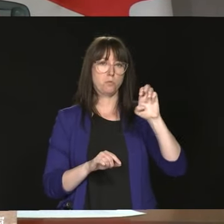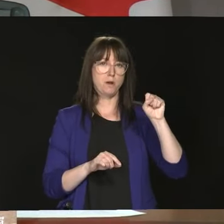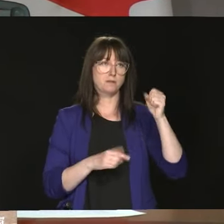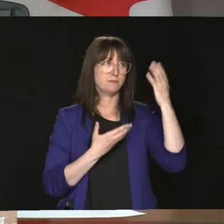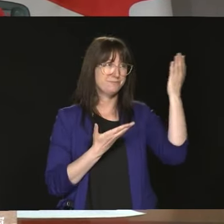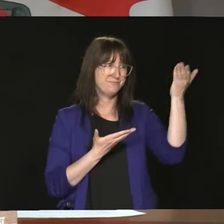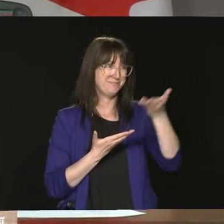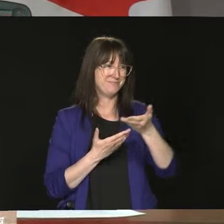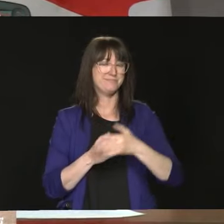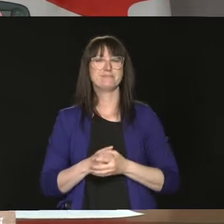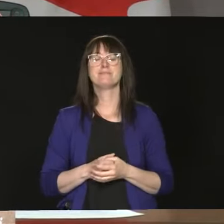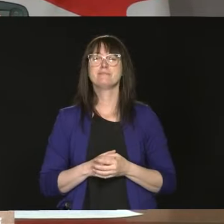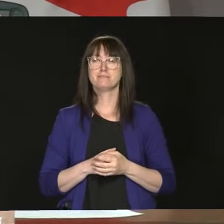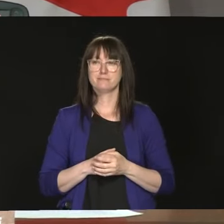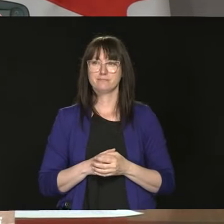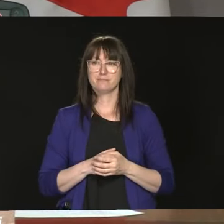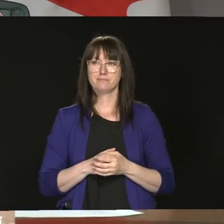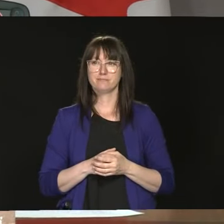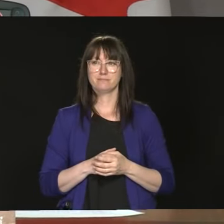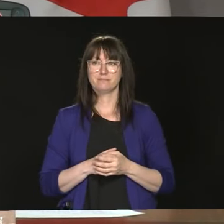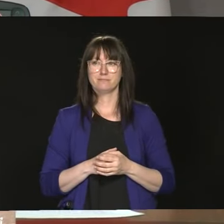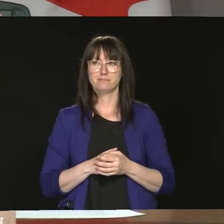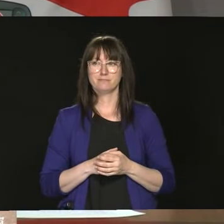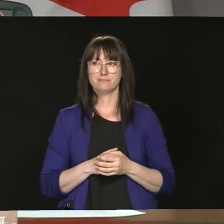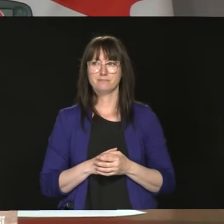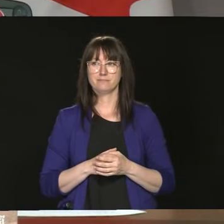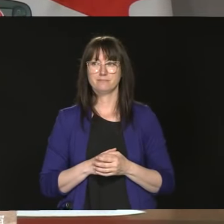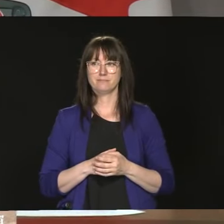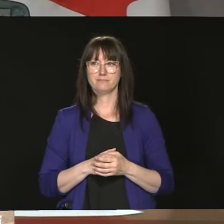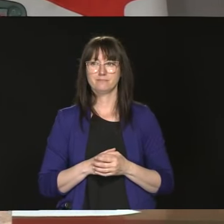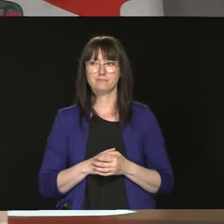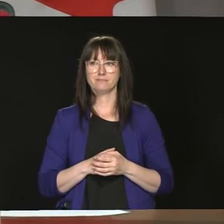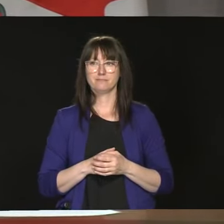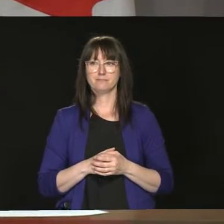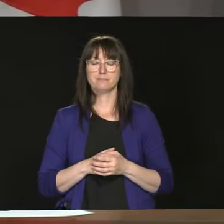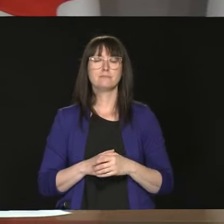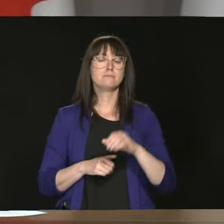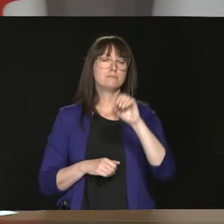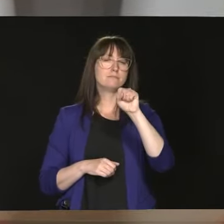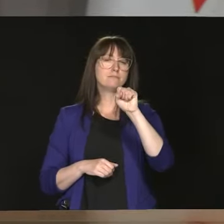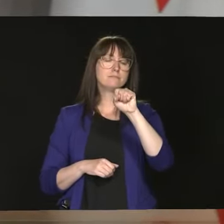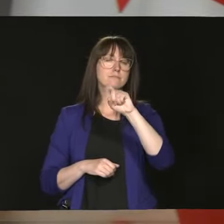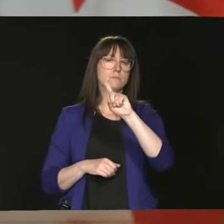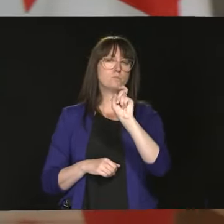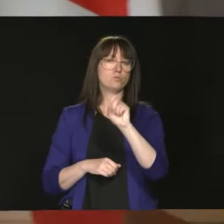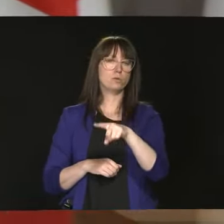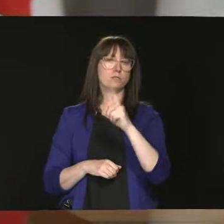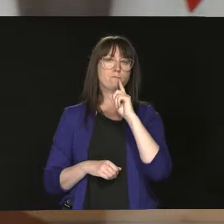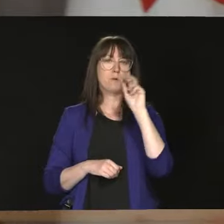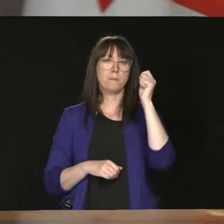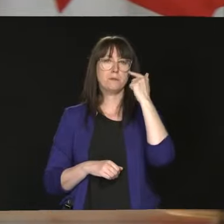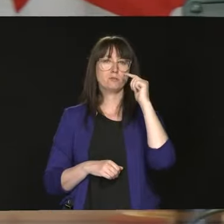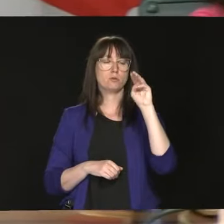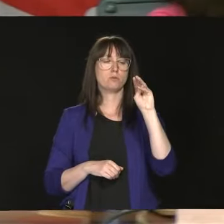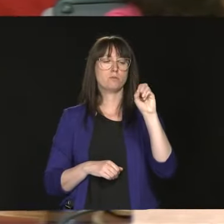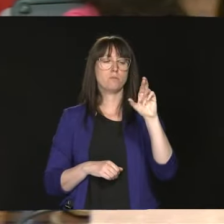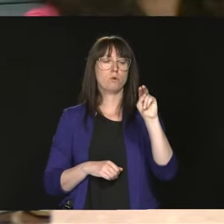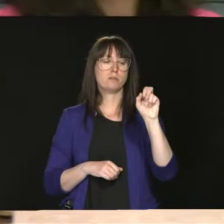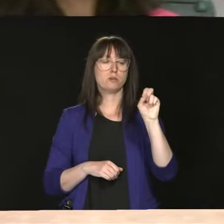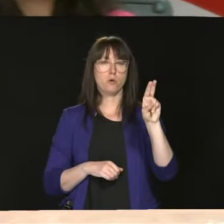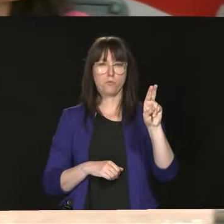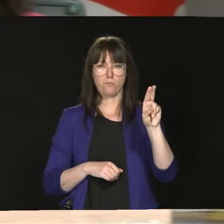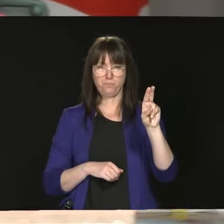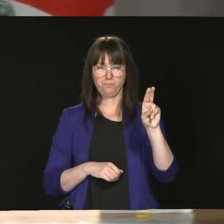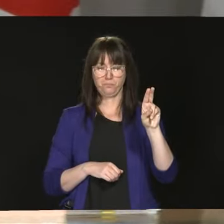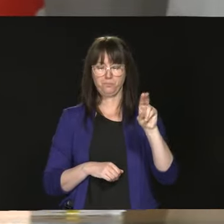Louis-Samuel Perron. Oui, bonjour. Une question pour le ministre Morneau par rapport au nouveau programme d'aide. Si je comprends bien, les